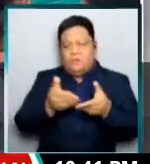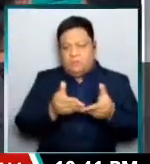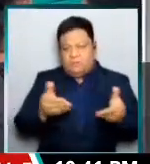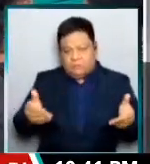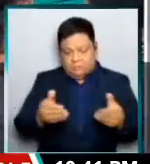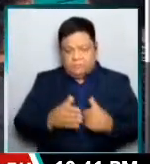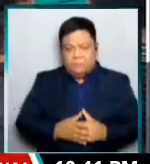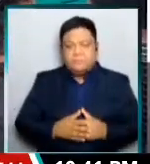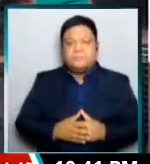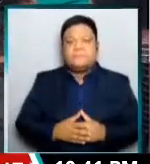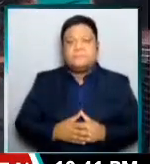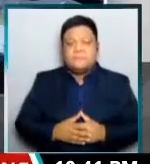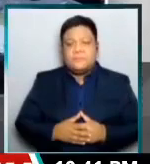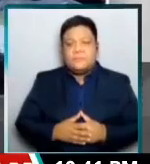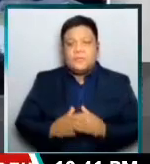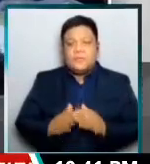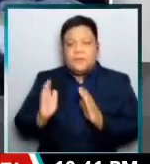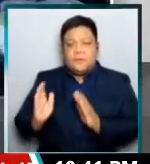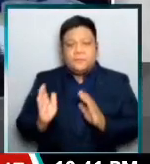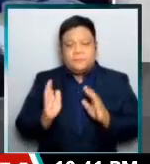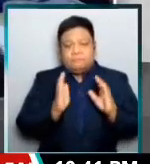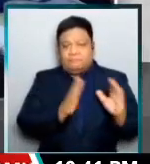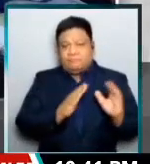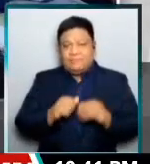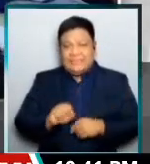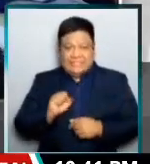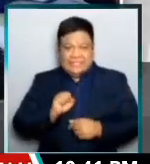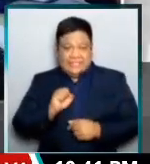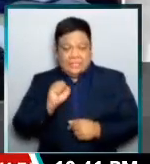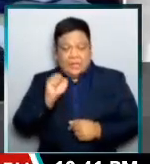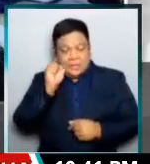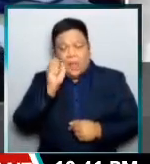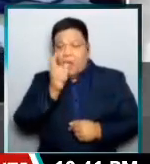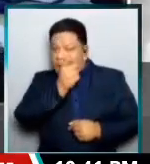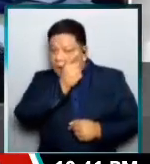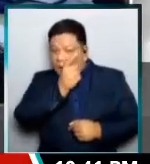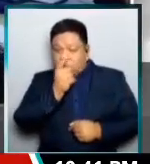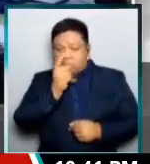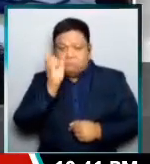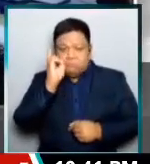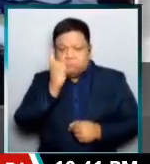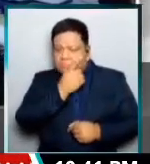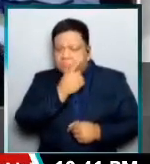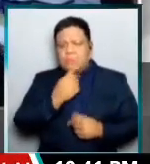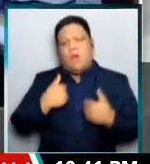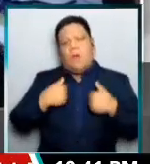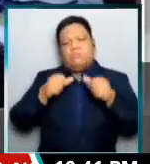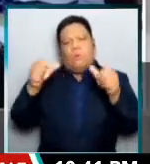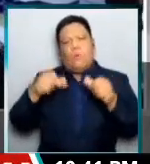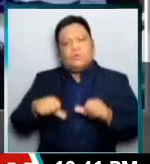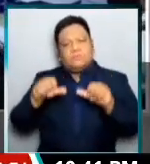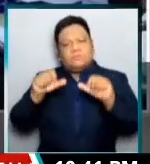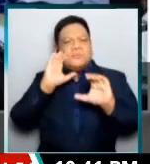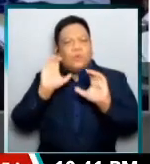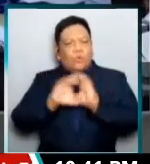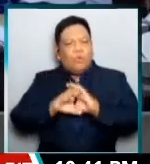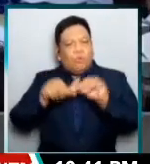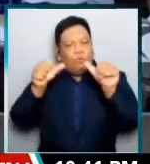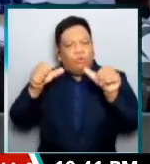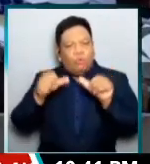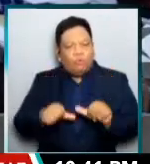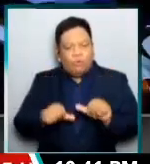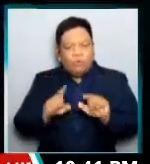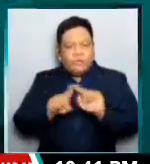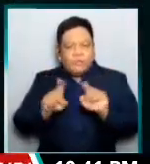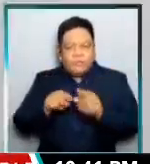ilang litrato si Mayor Sara ng kanilang pagbisita sa Dinagat Islands at Palawan, dala ang tulong para sa mga nasalanta ng